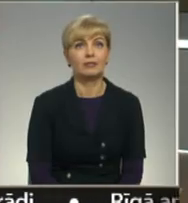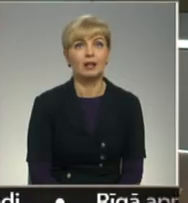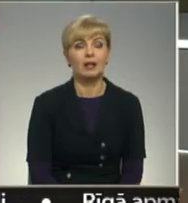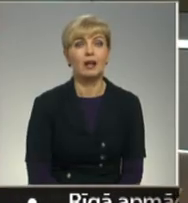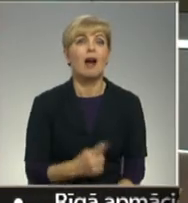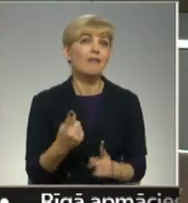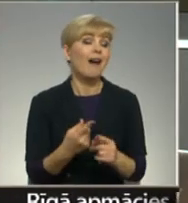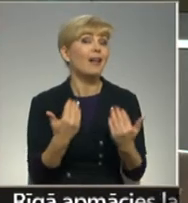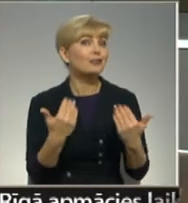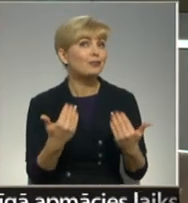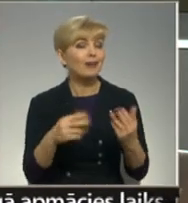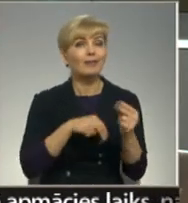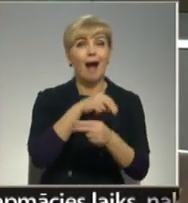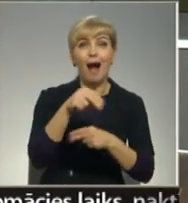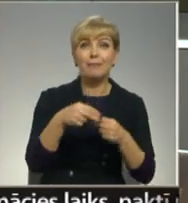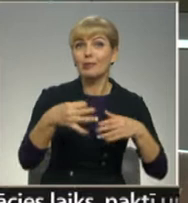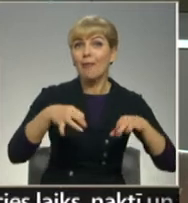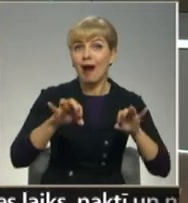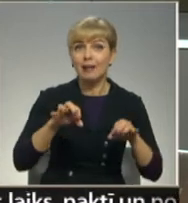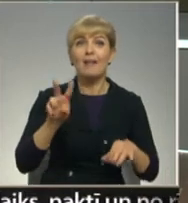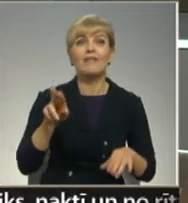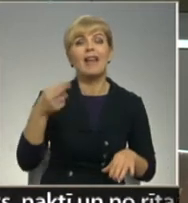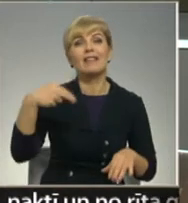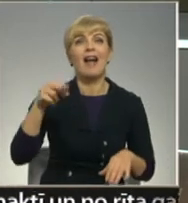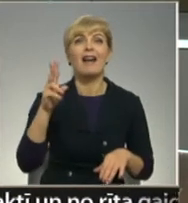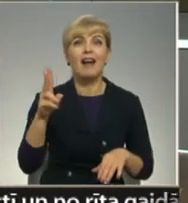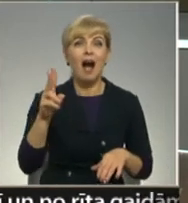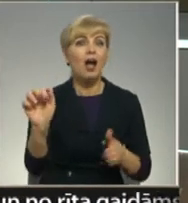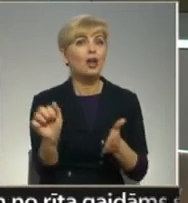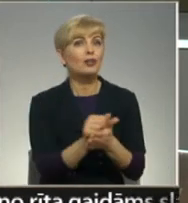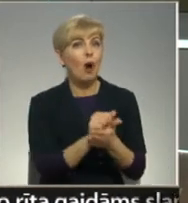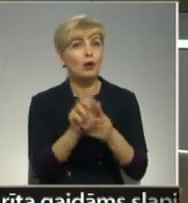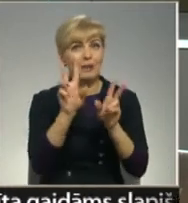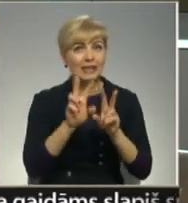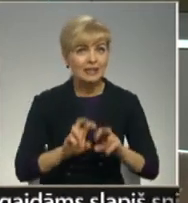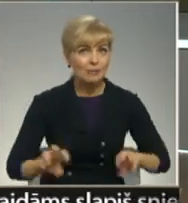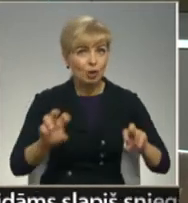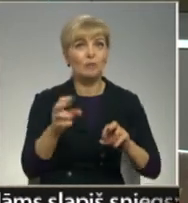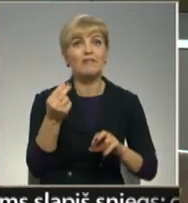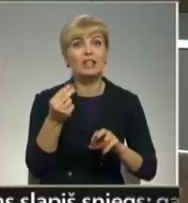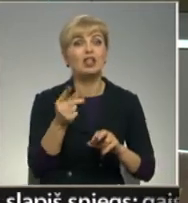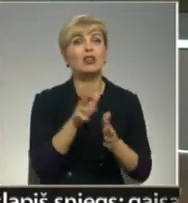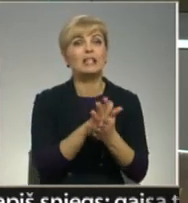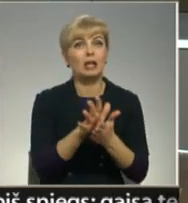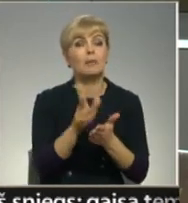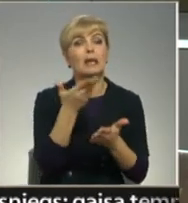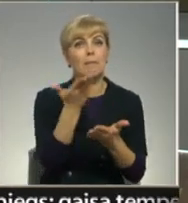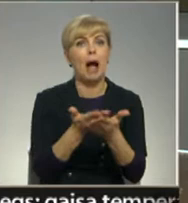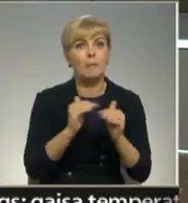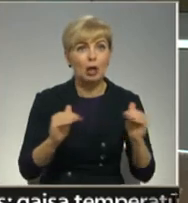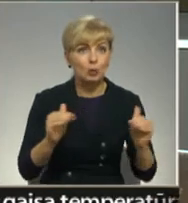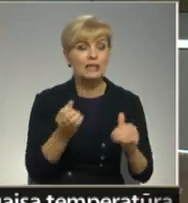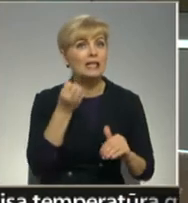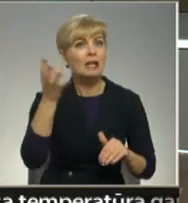Vēl par kādu šodien apspriestu aktualitāti, lai gan VDK dokumenta izpētes komisijas finanšu izlietojums ir pamatots, izglītības un